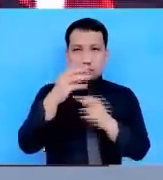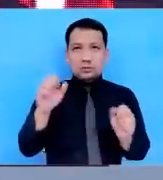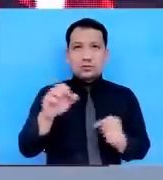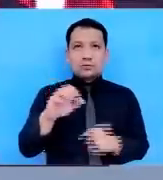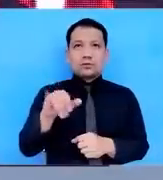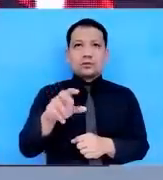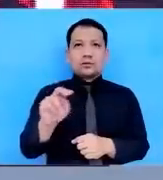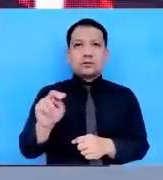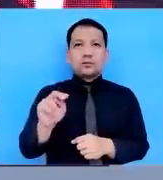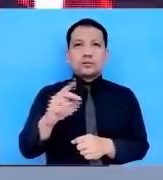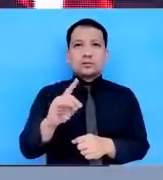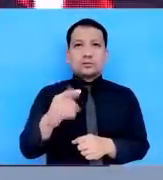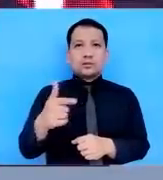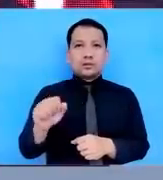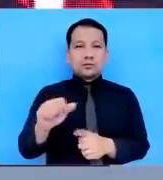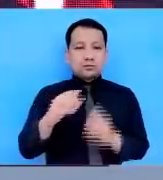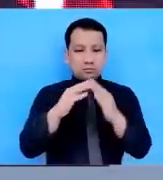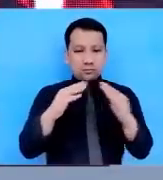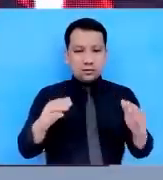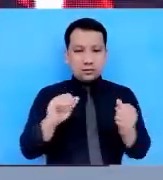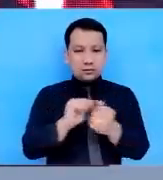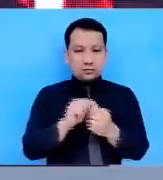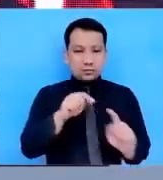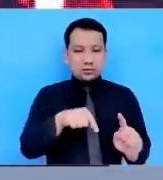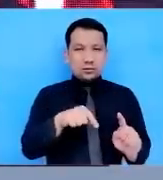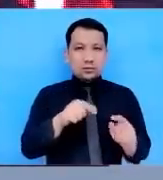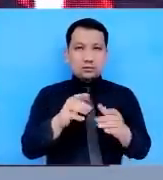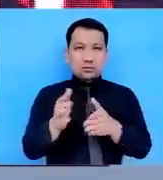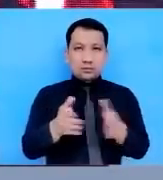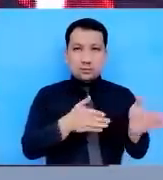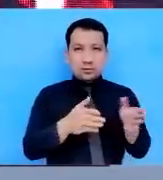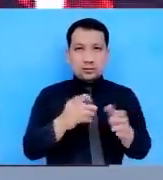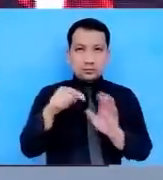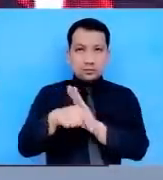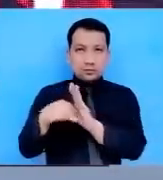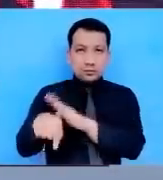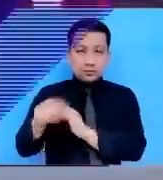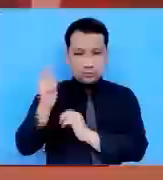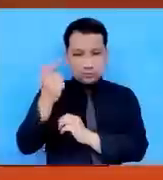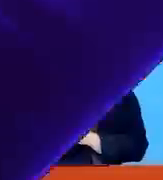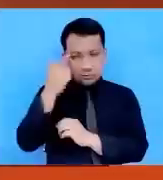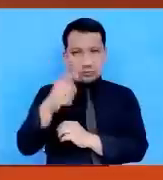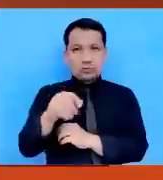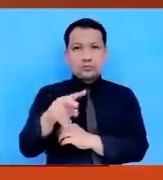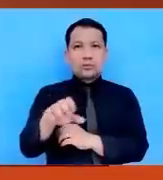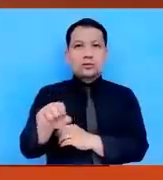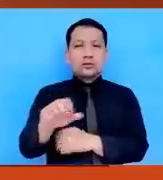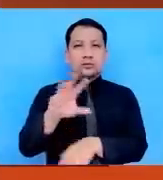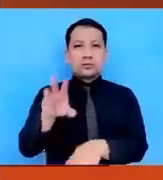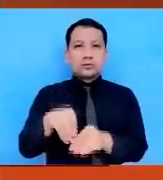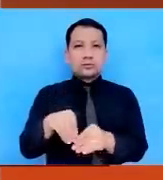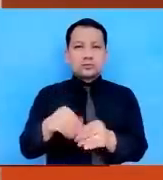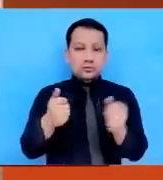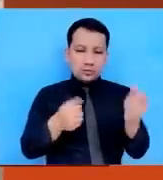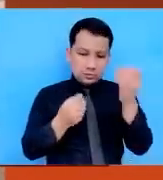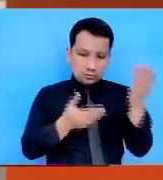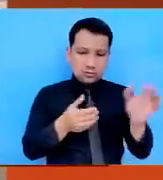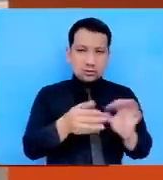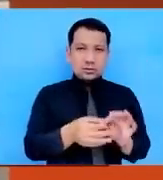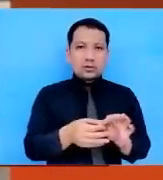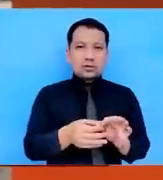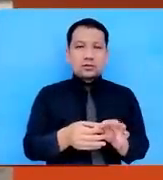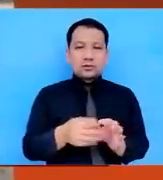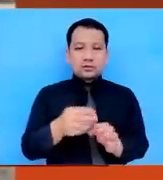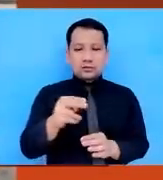ng isa sa mga sinasabing kasama sa nagplano sa pagbatay sa gobernador. Sa kinasang follow-up operation sa bahay ni Nigel